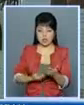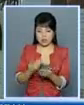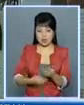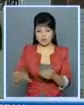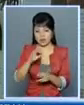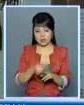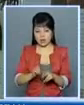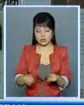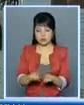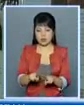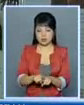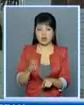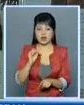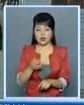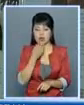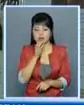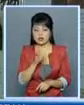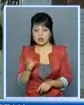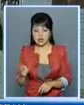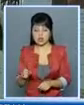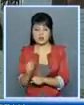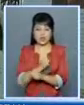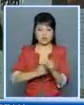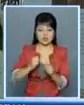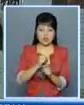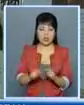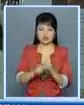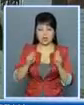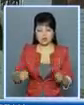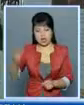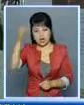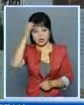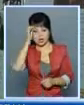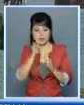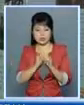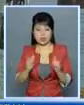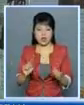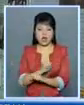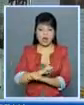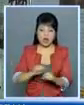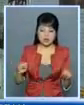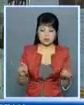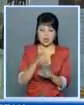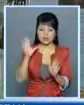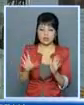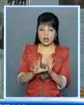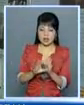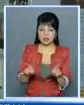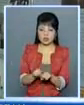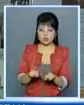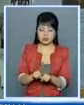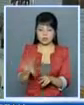паровой двигательдің шыққанын, одан кейінгі ғылымның дамуын мына атом энергетикасы